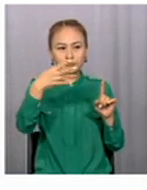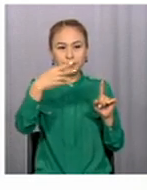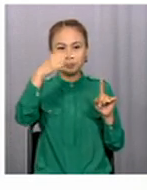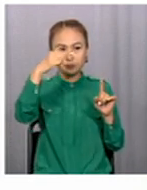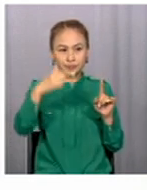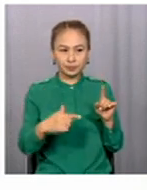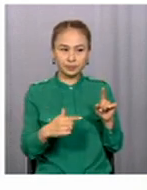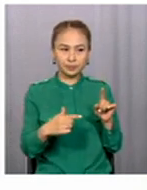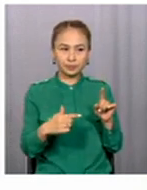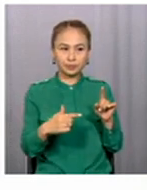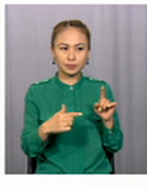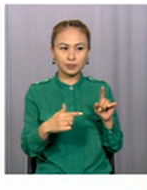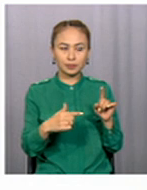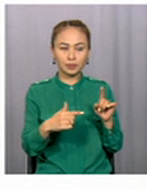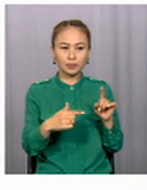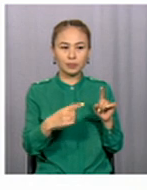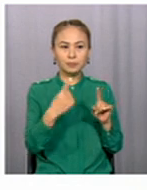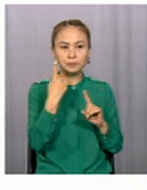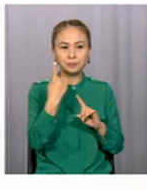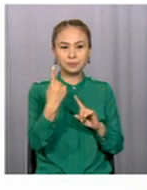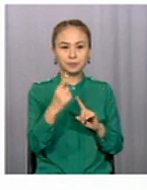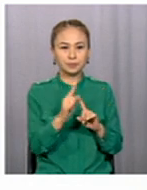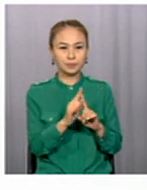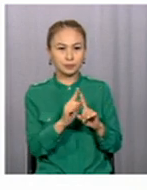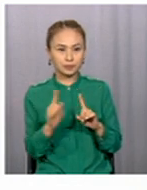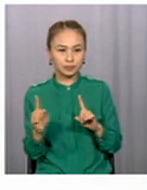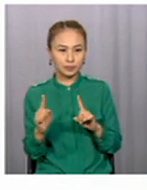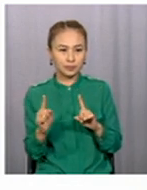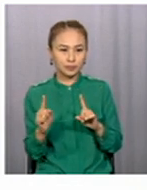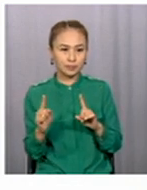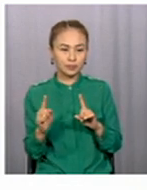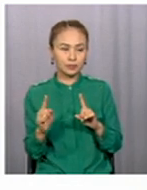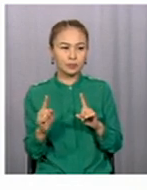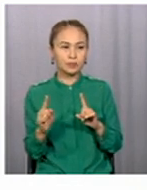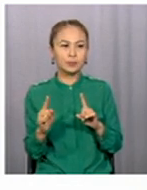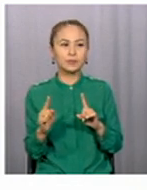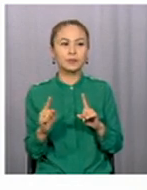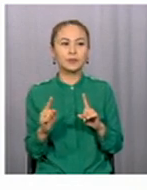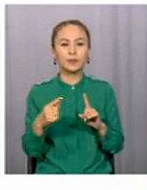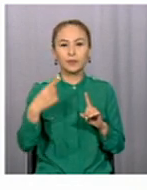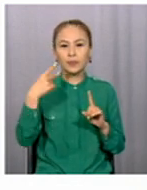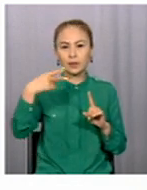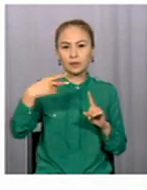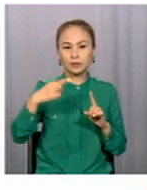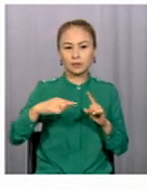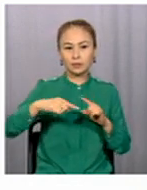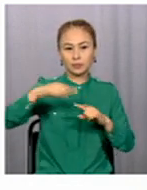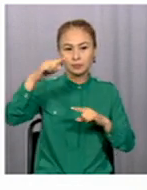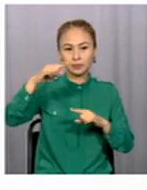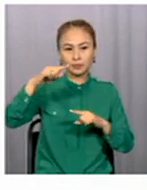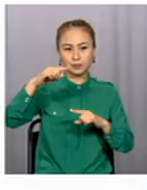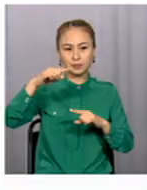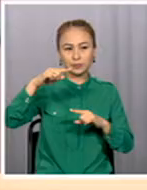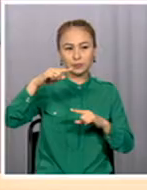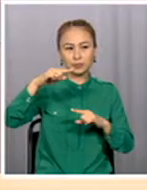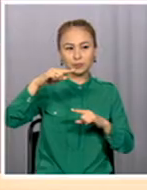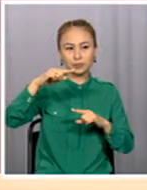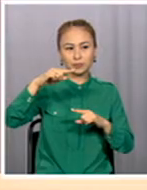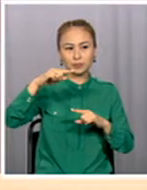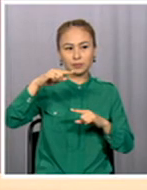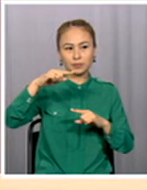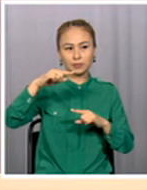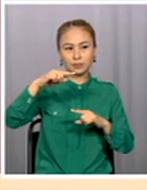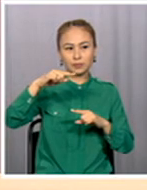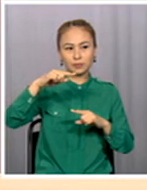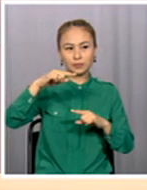көз төменге, бір тор көз оңға, екі тор көз жоғары, бір